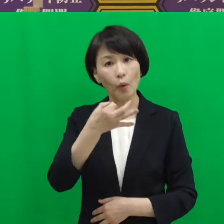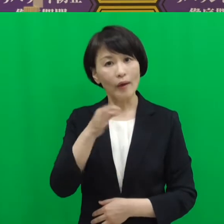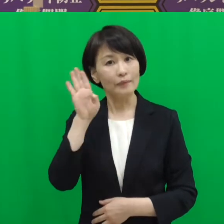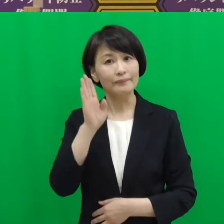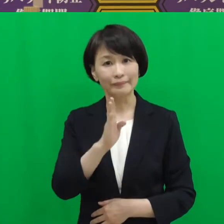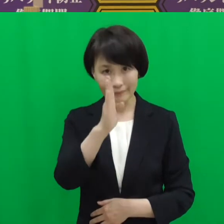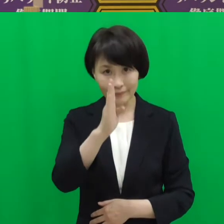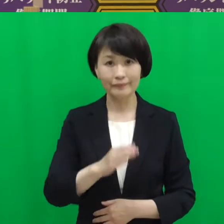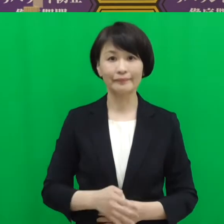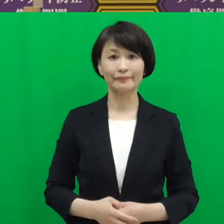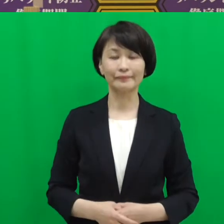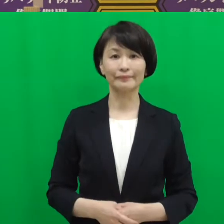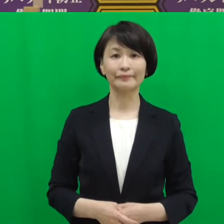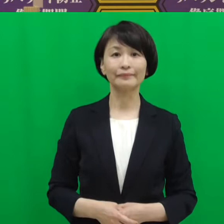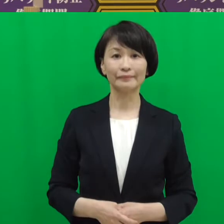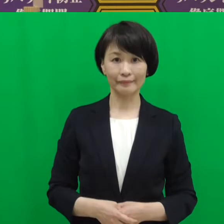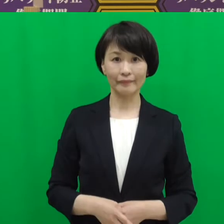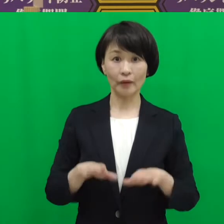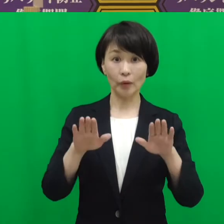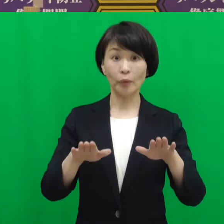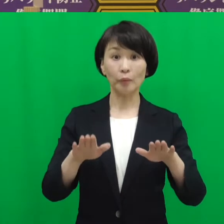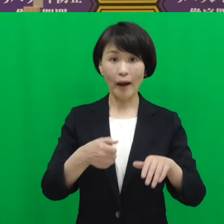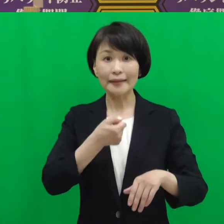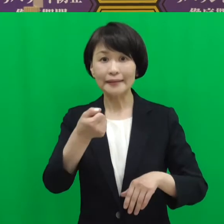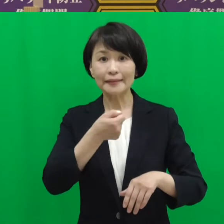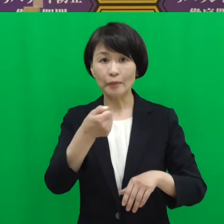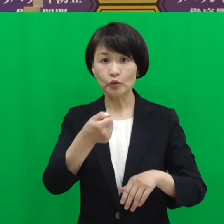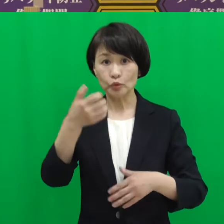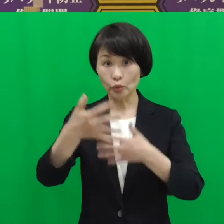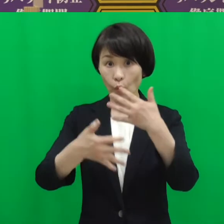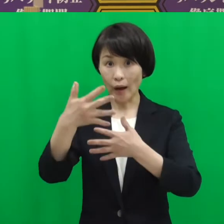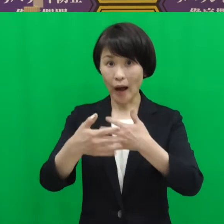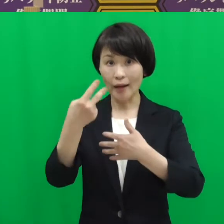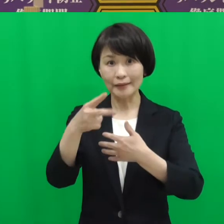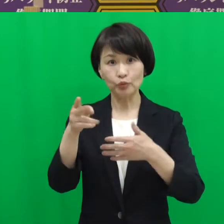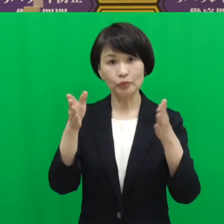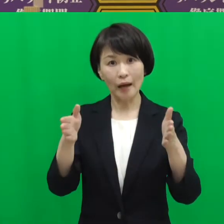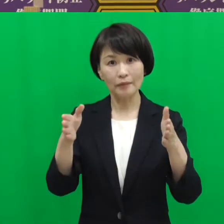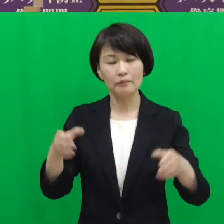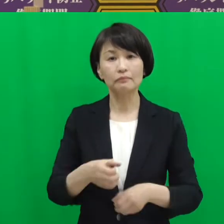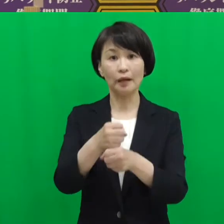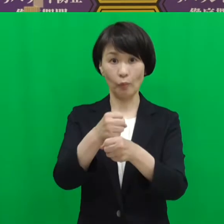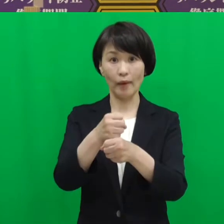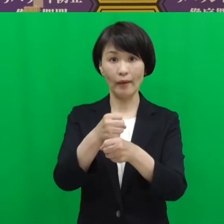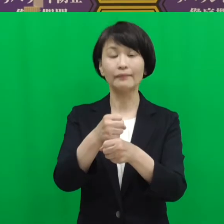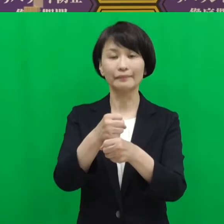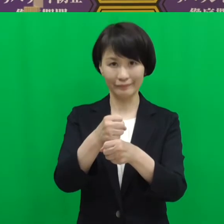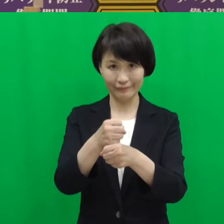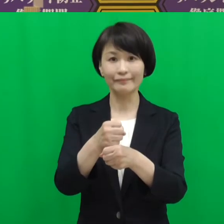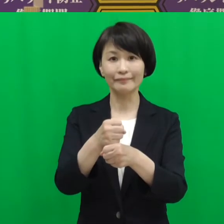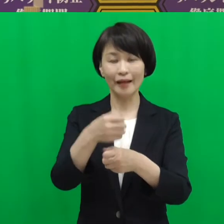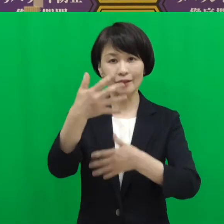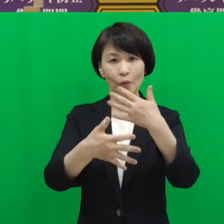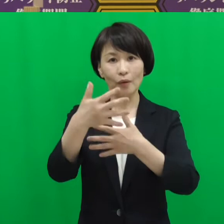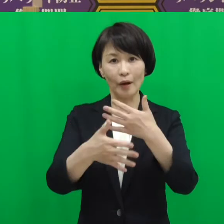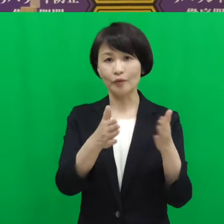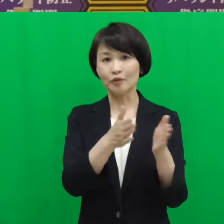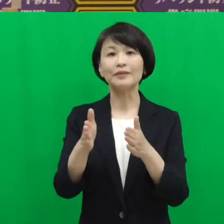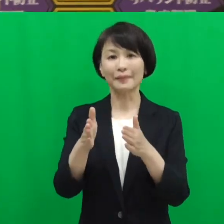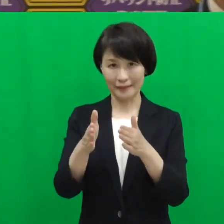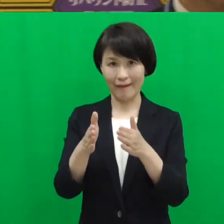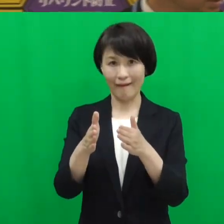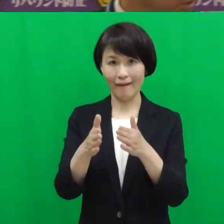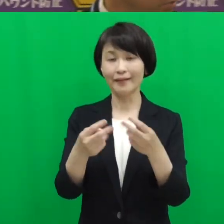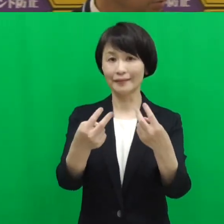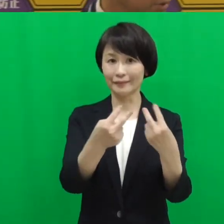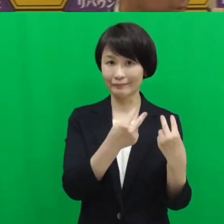。本日はインタビュー動画を2分程度にまとめたダイジェスト版を用意いたしました。こちらのモニターを